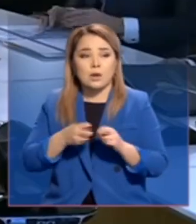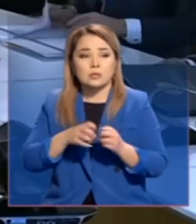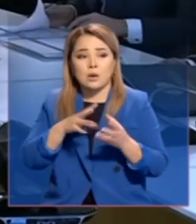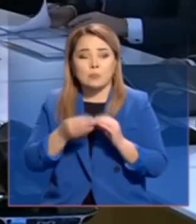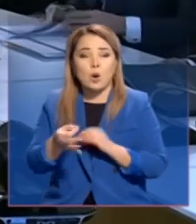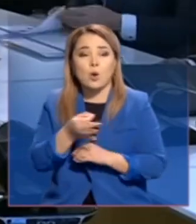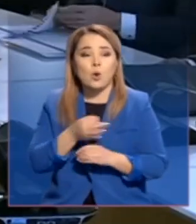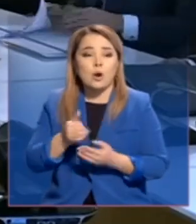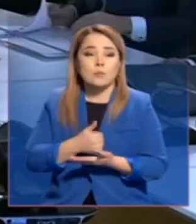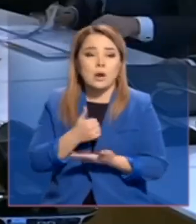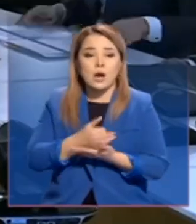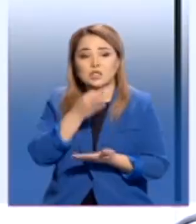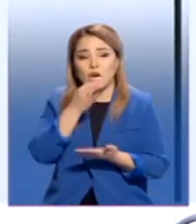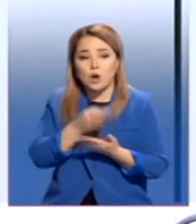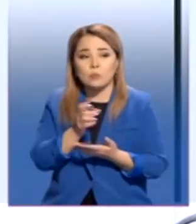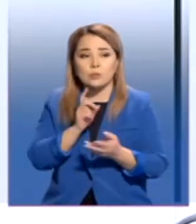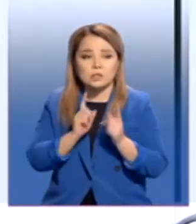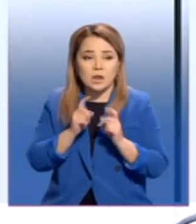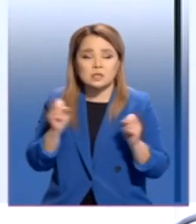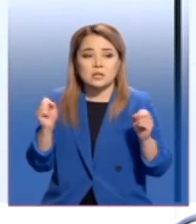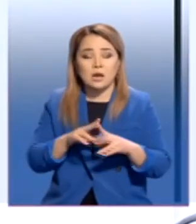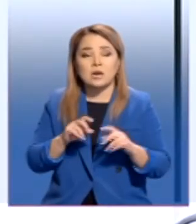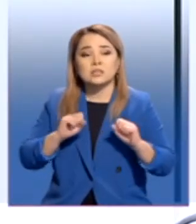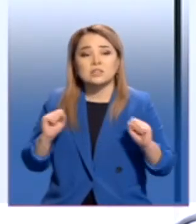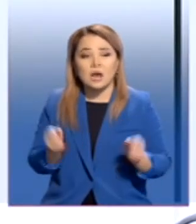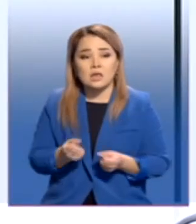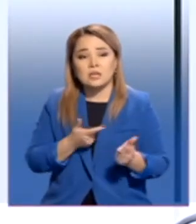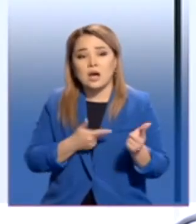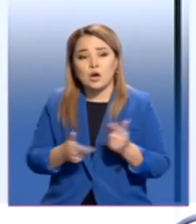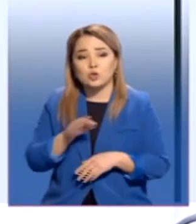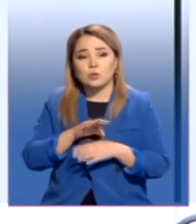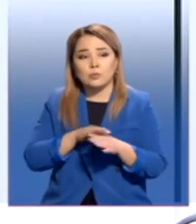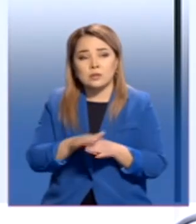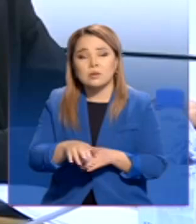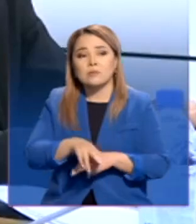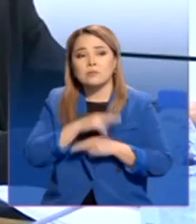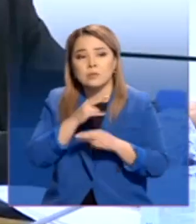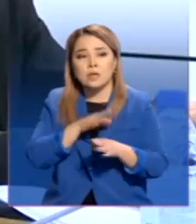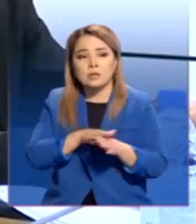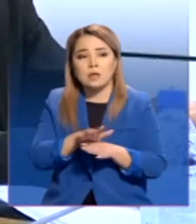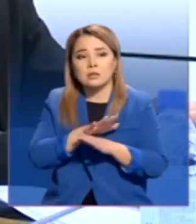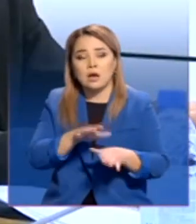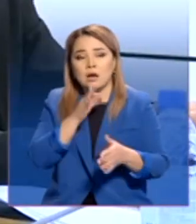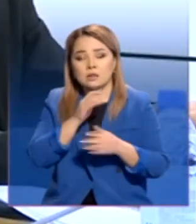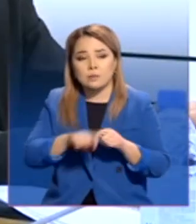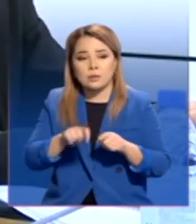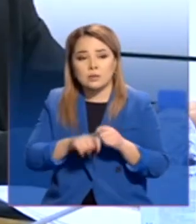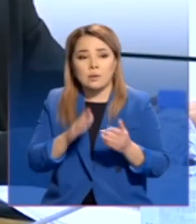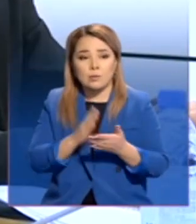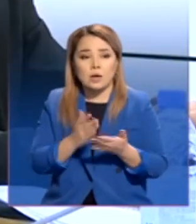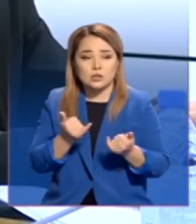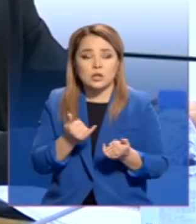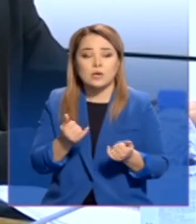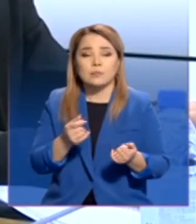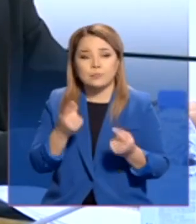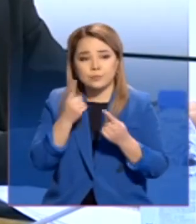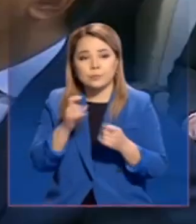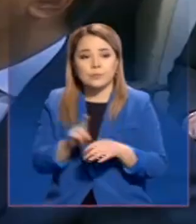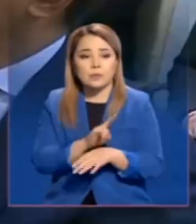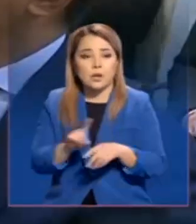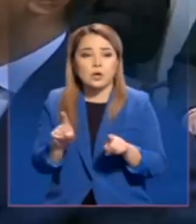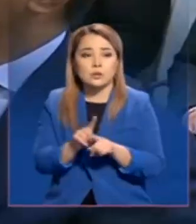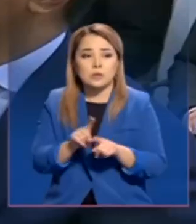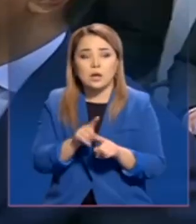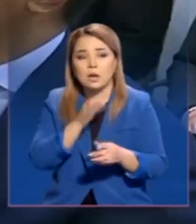байланысты облыс әкімі жауаптыларды жинап, қысқа дайындық жұмыстарының мардымсыз атқарылғанын сынға алды. Тіпті жалған ақпарат бердіңдер